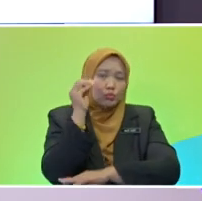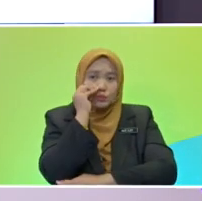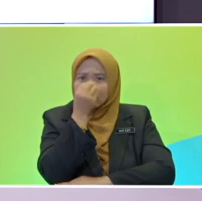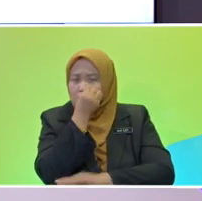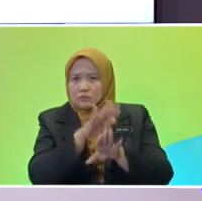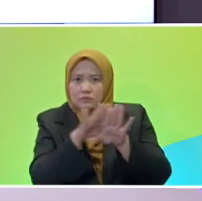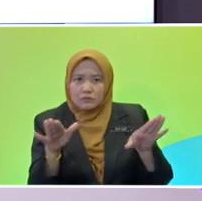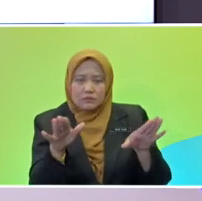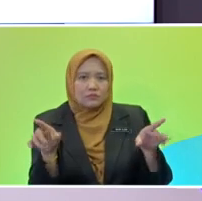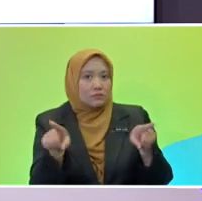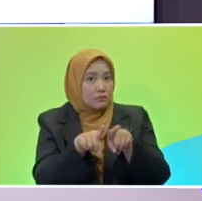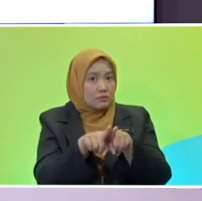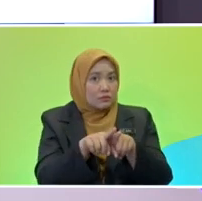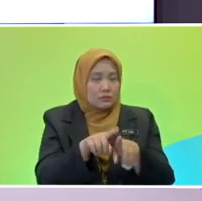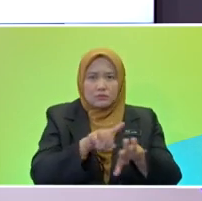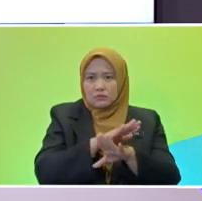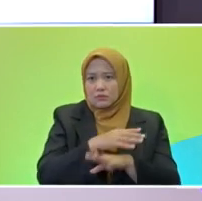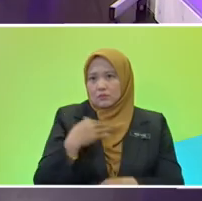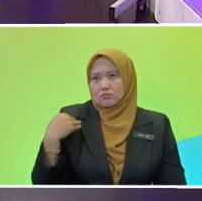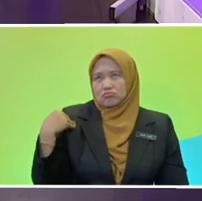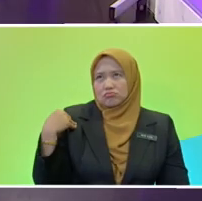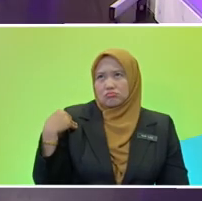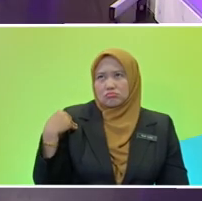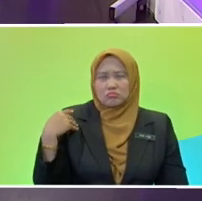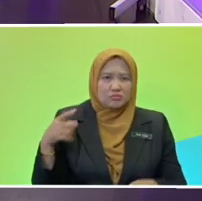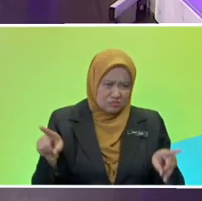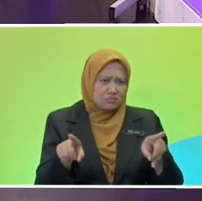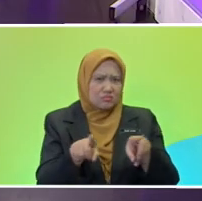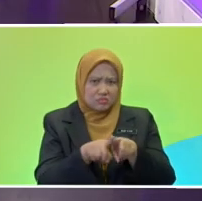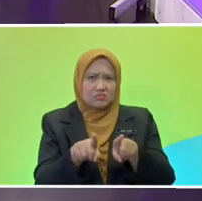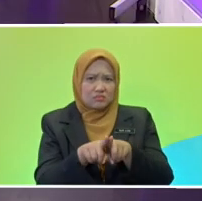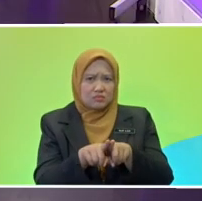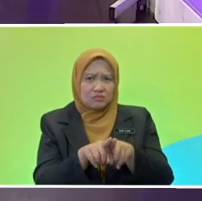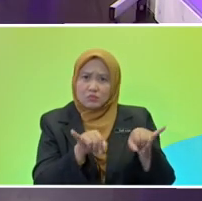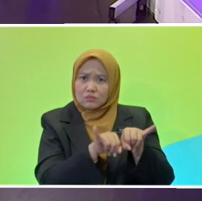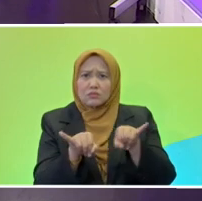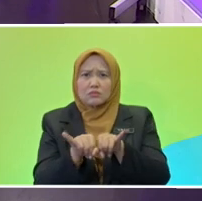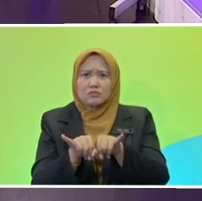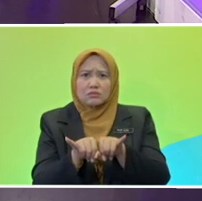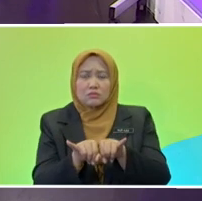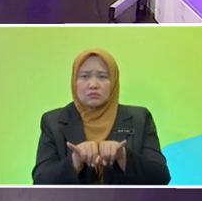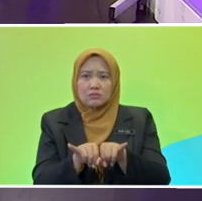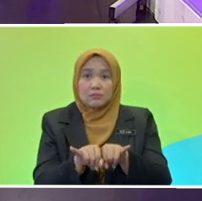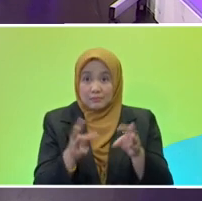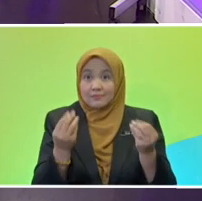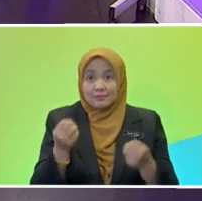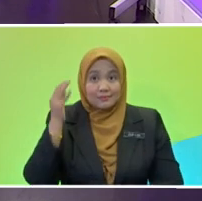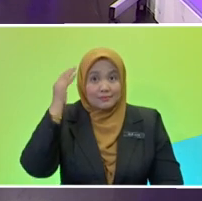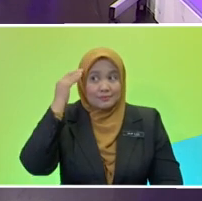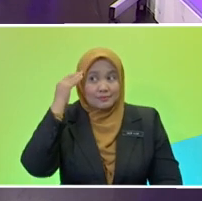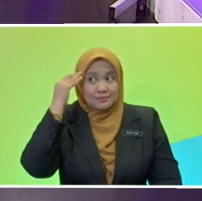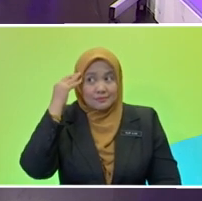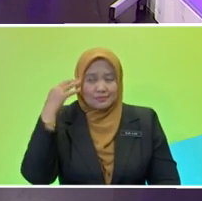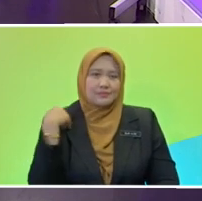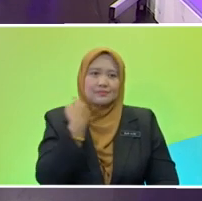bendera macam kedua nih pada daun pada daun ada bunga jadi Ivan atau sini